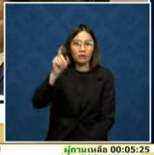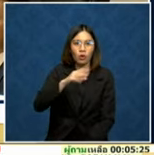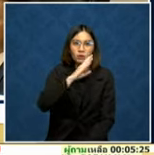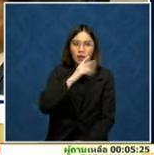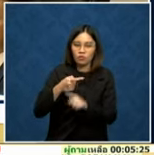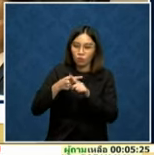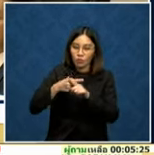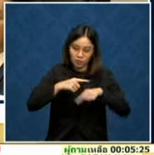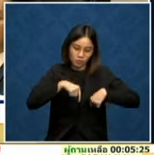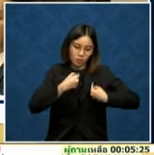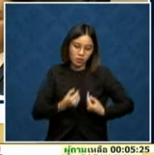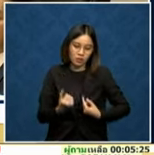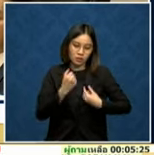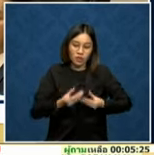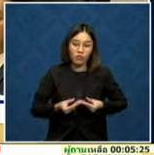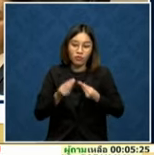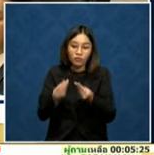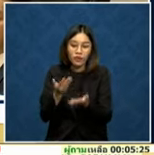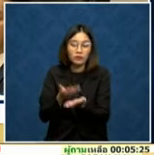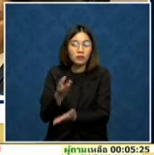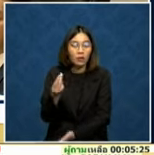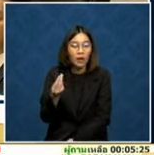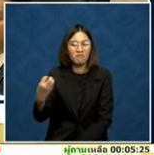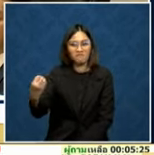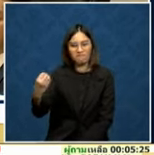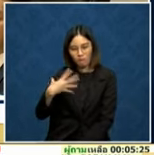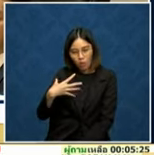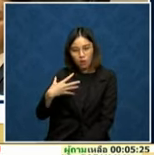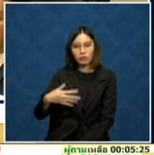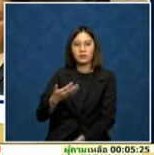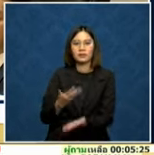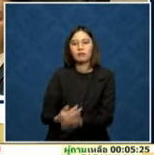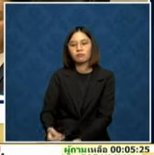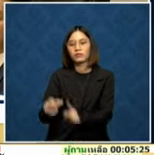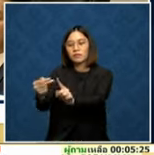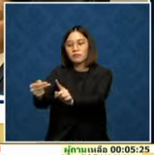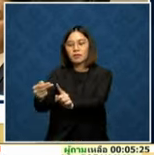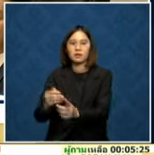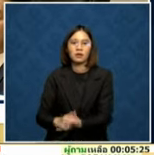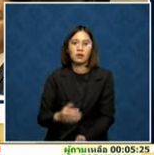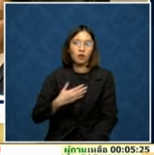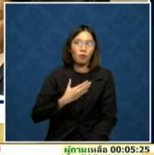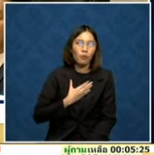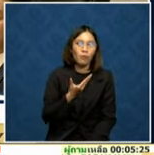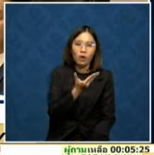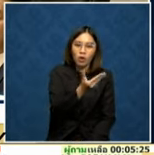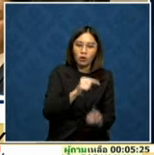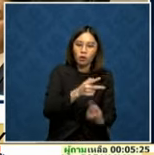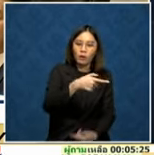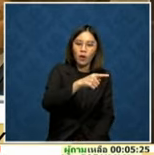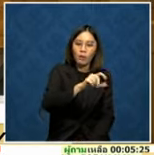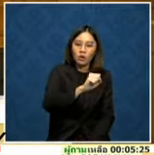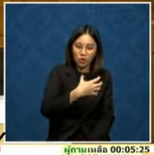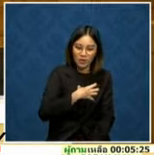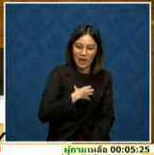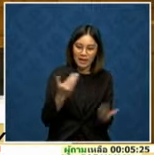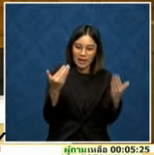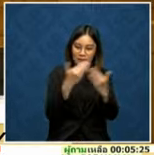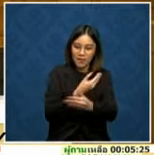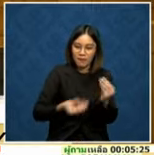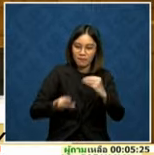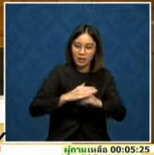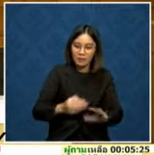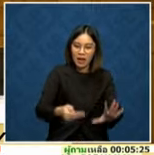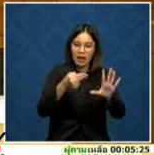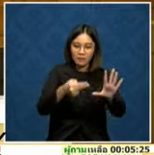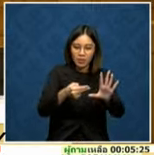เจ็ pug kind littleัตจะเราบอกวป la p Jetzt ให้มาประมาณหมื่นเดียวผมกมการข longไปทป started putting him hundred000 เทรปญห